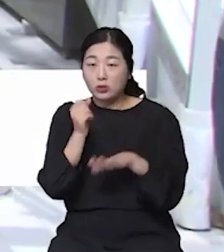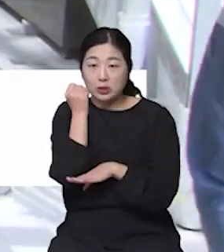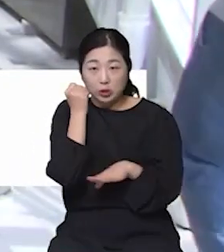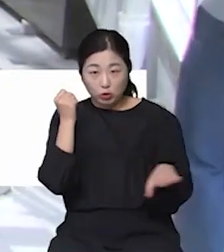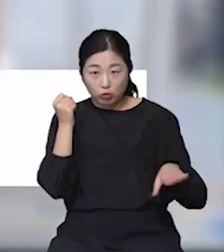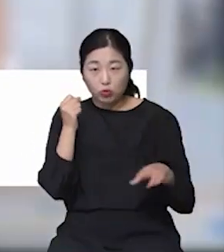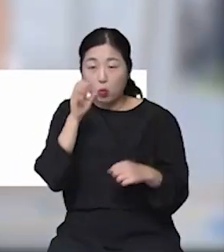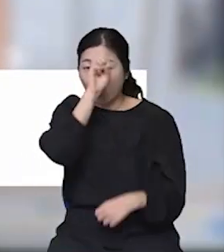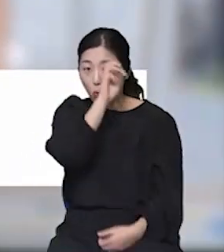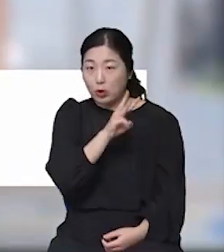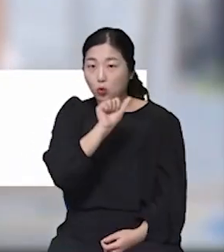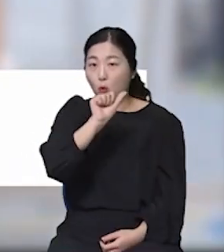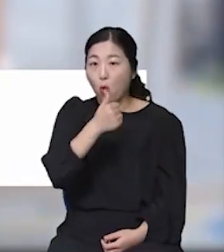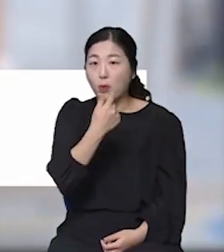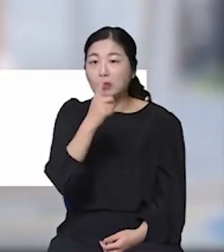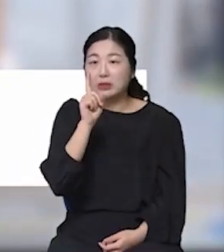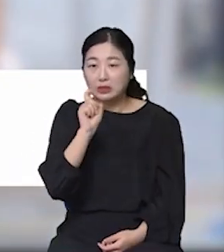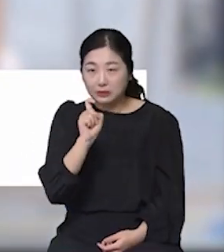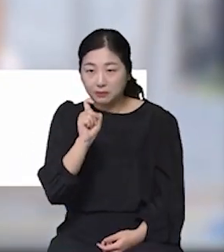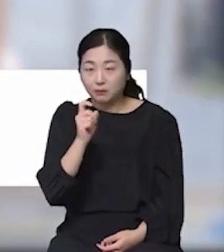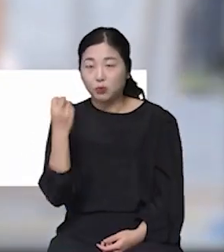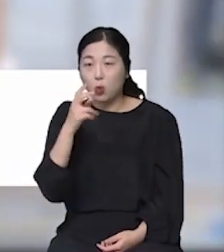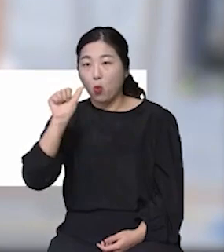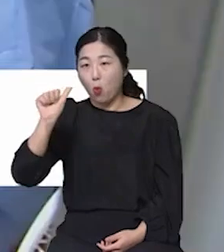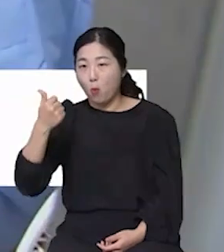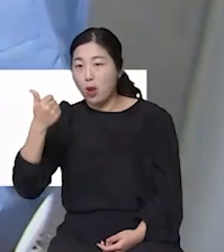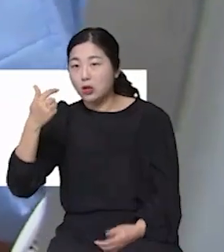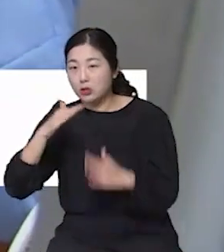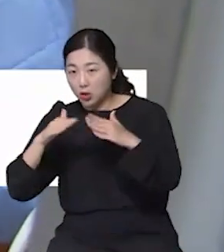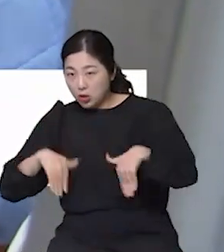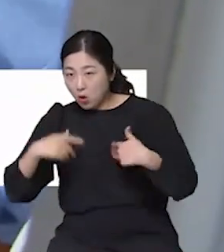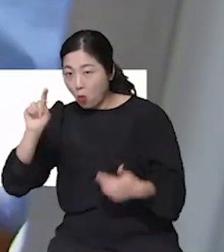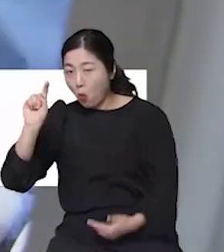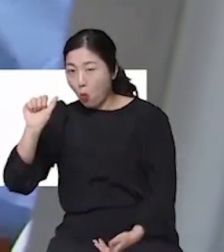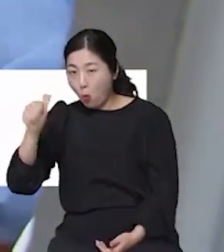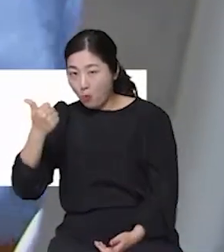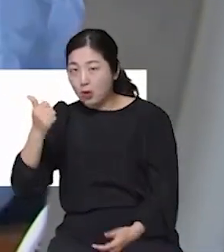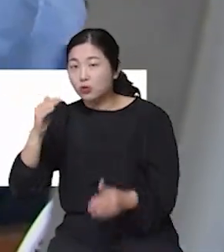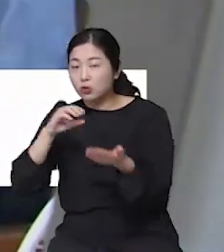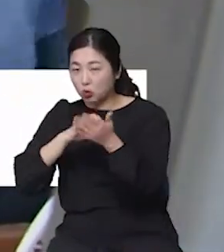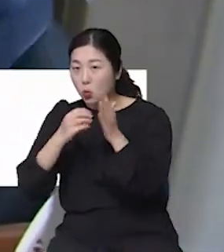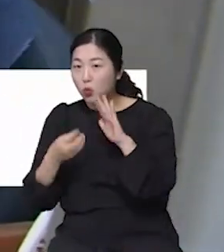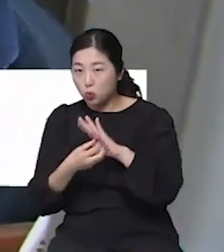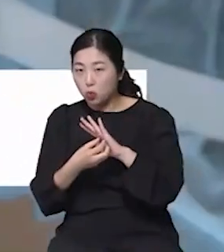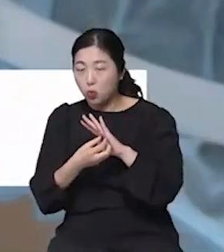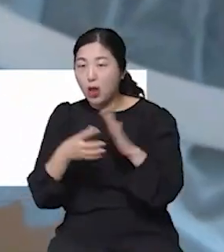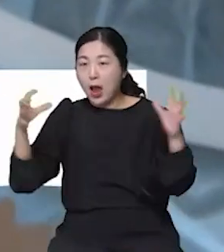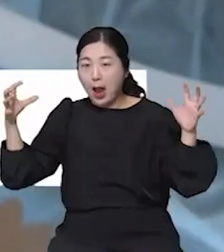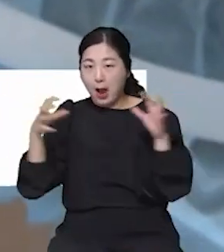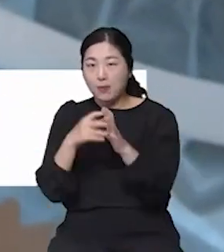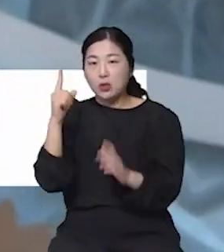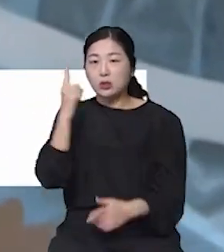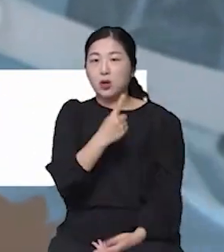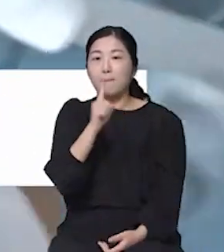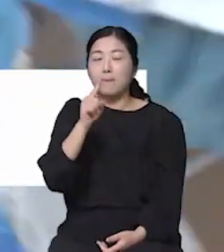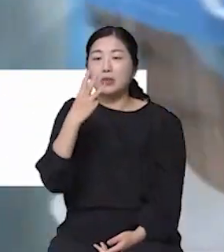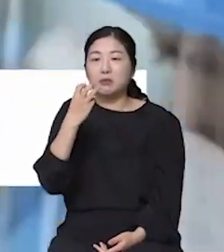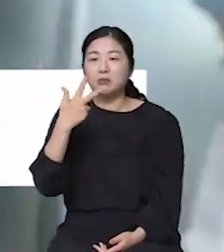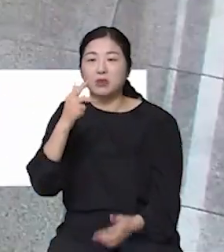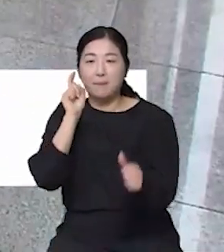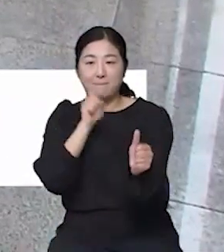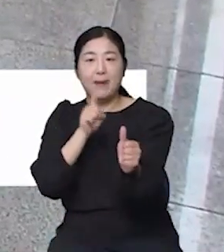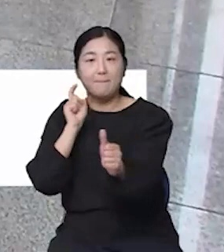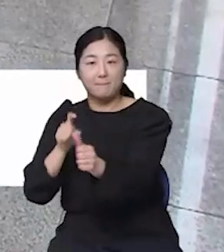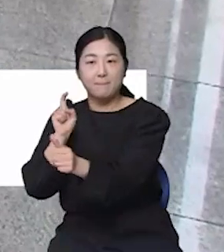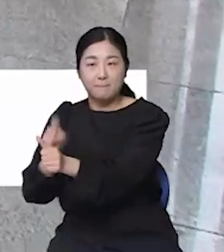기준 광주에서 510명, 전남에서 587명이 신규 감염되면서 모두 1,137명의